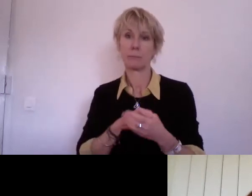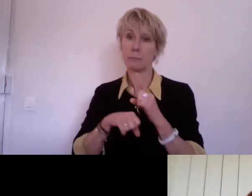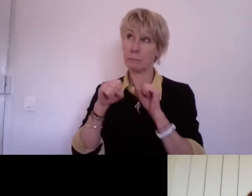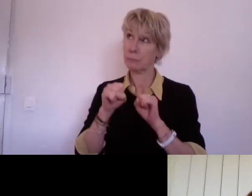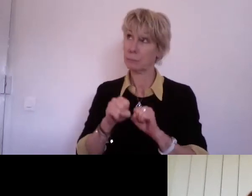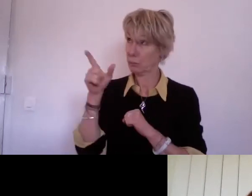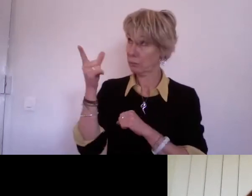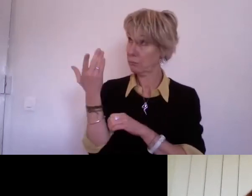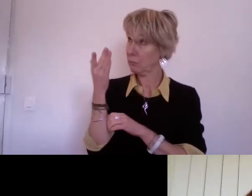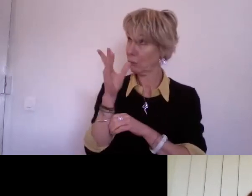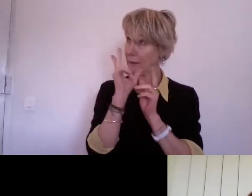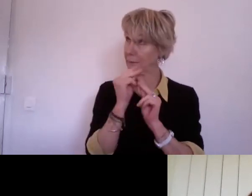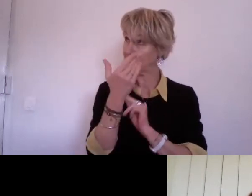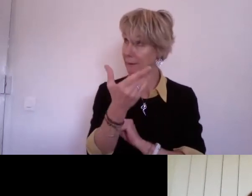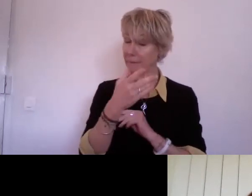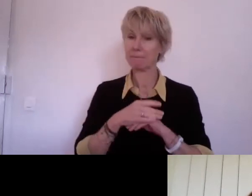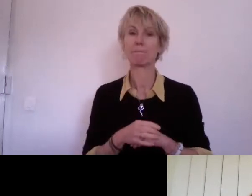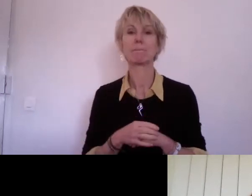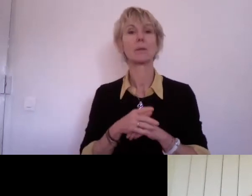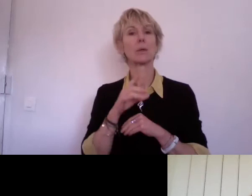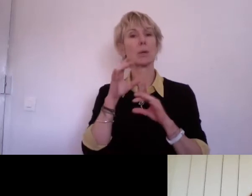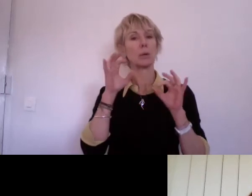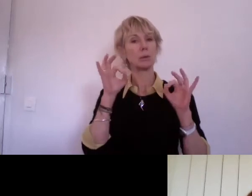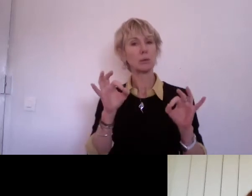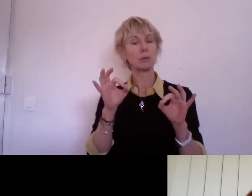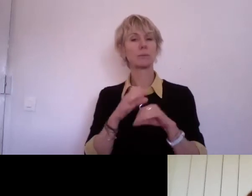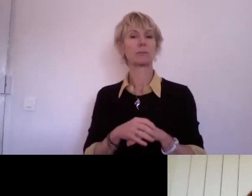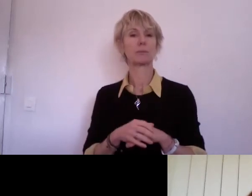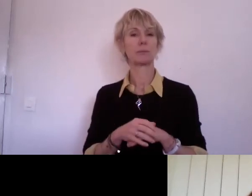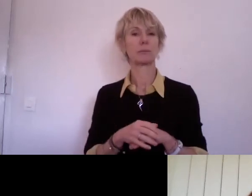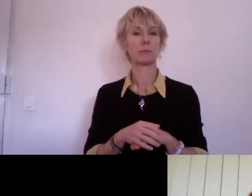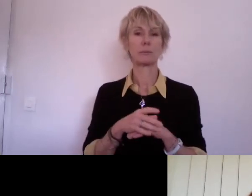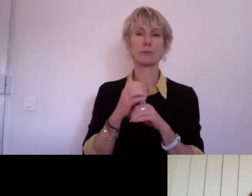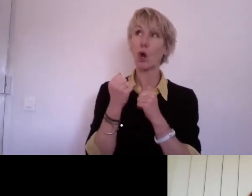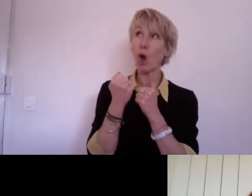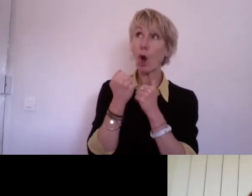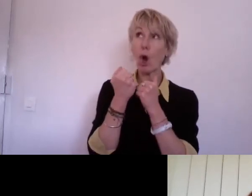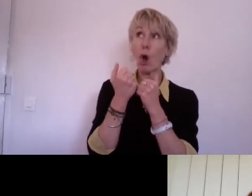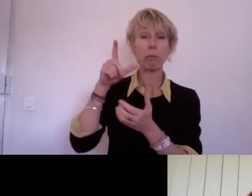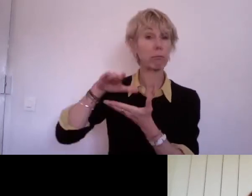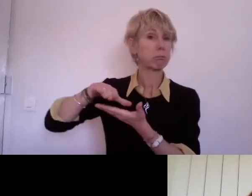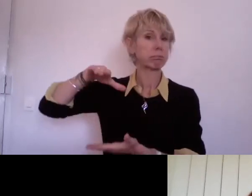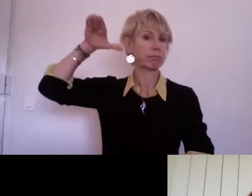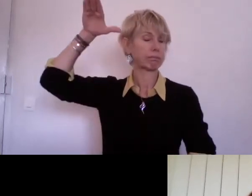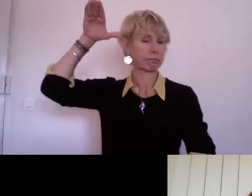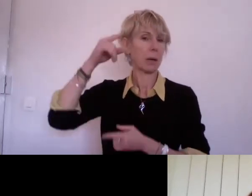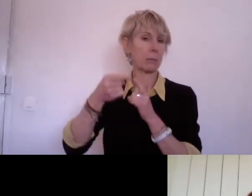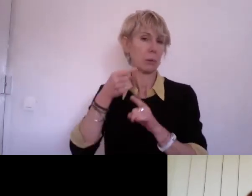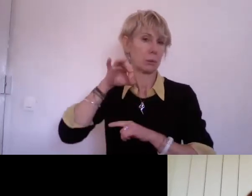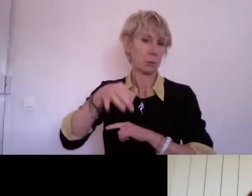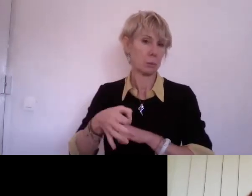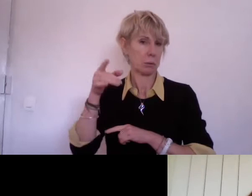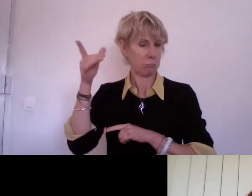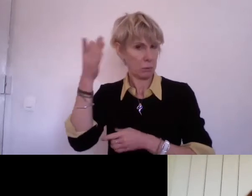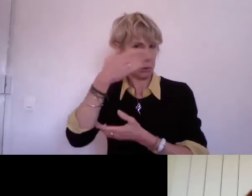sociale. Oui, tout à fait. Donc bien évidemment il y a une offre importante donc au sein qui a